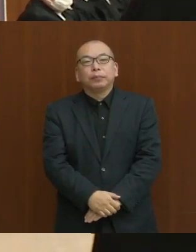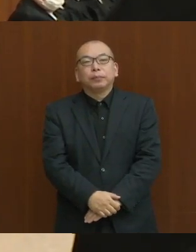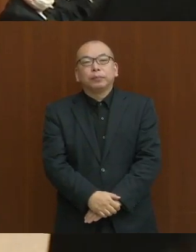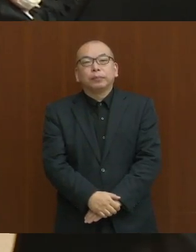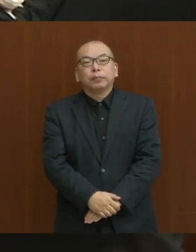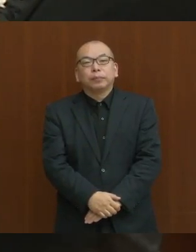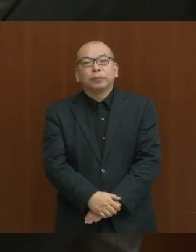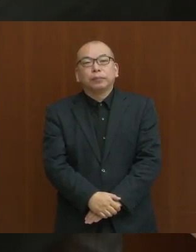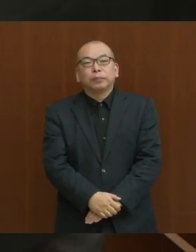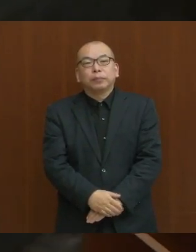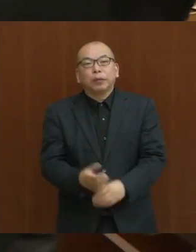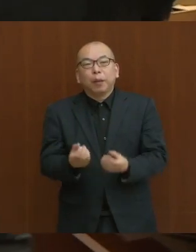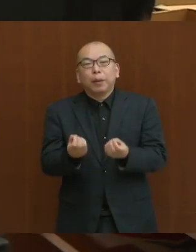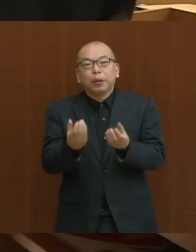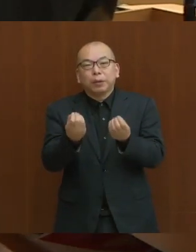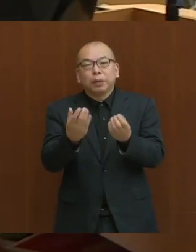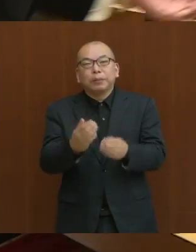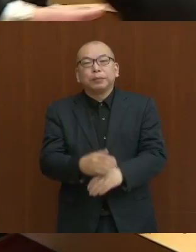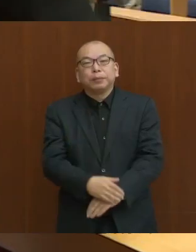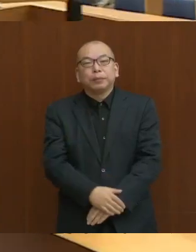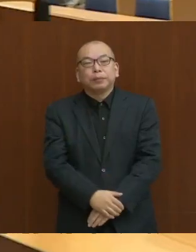めでとうございます。